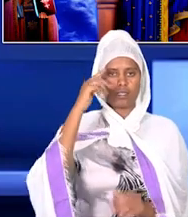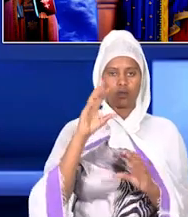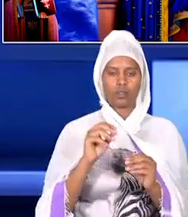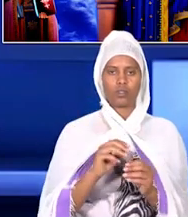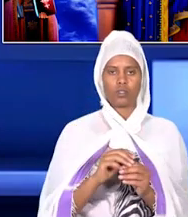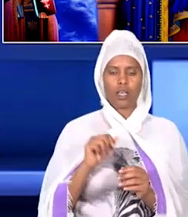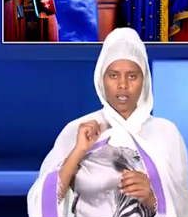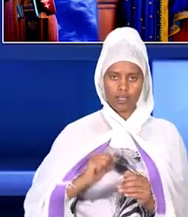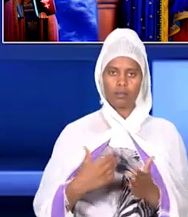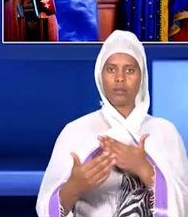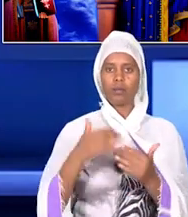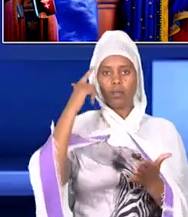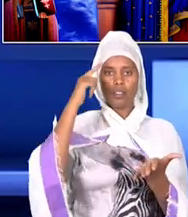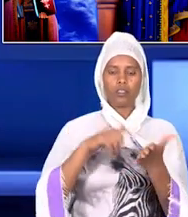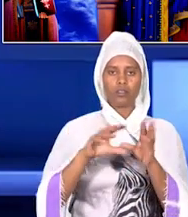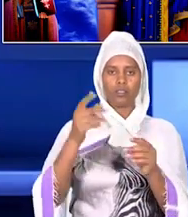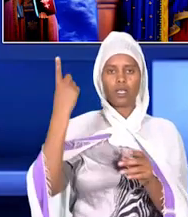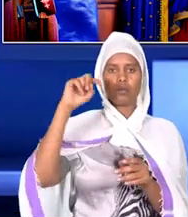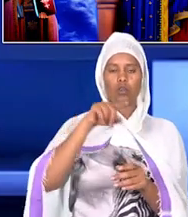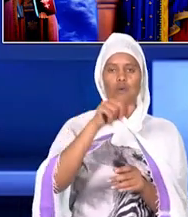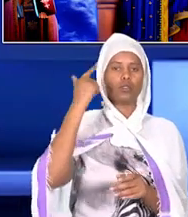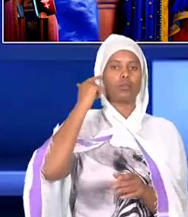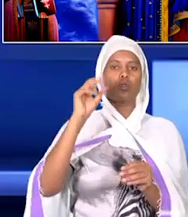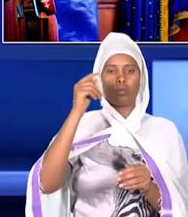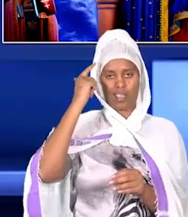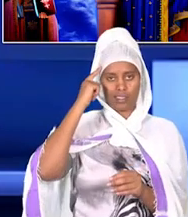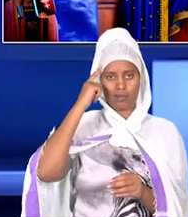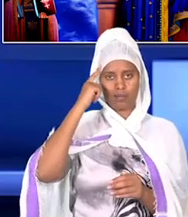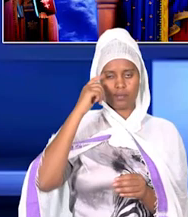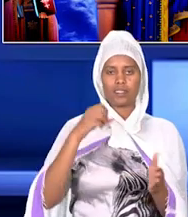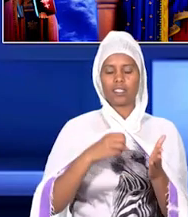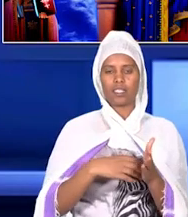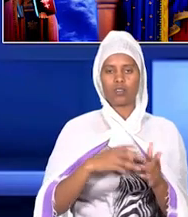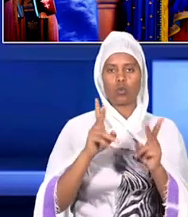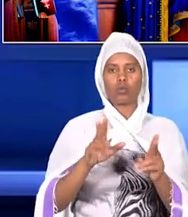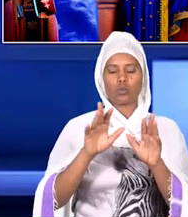ይሕሹ ኢሉ ስለ ዝኣምን እግዚኣብሄር ድማ ንዕኦም ይሰምዕ እዩ ኢሉ ስለ ዝኣምን እዩ።